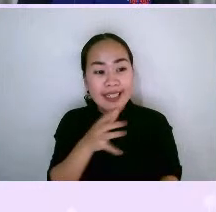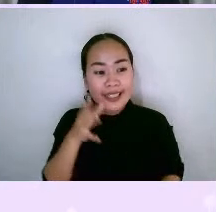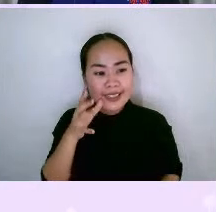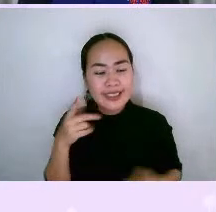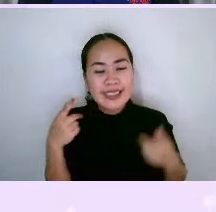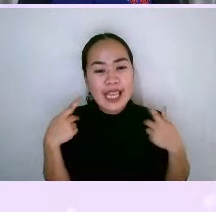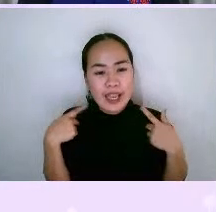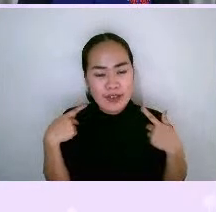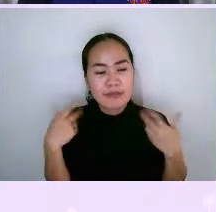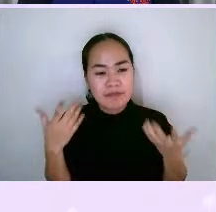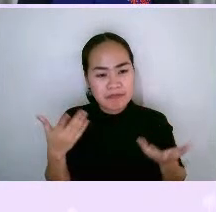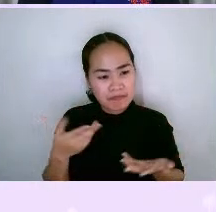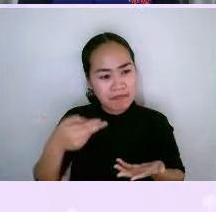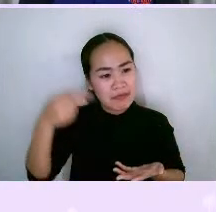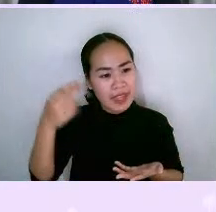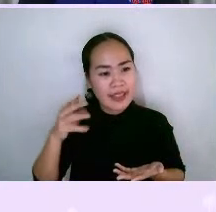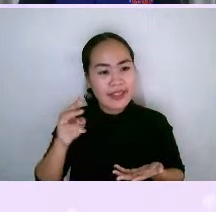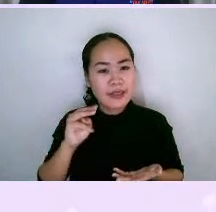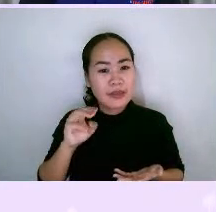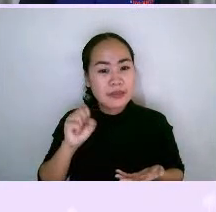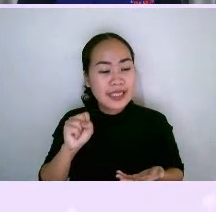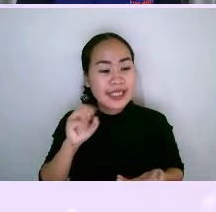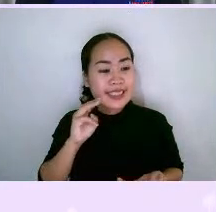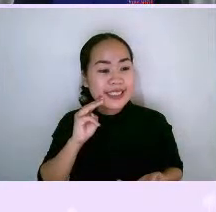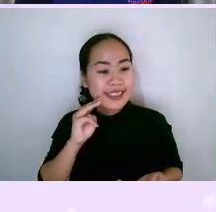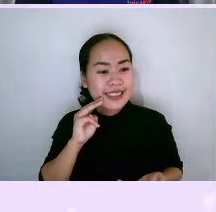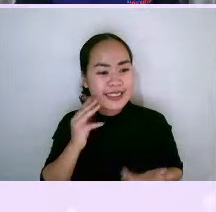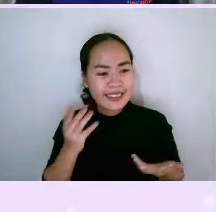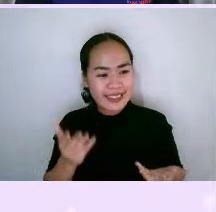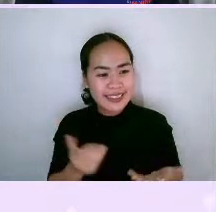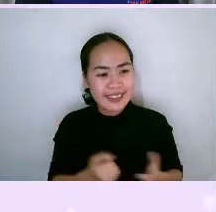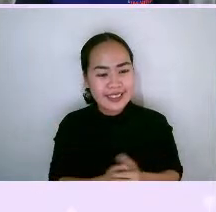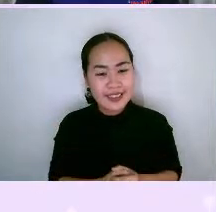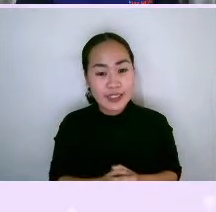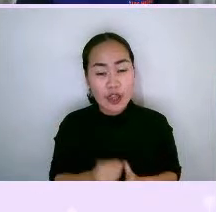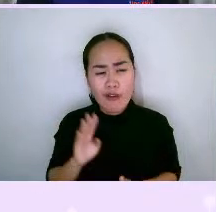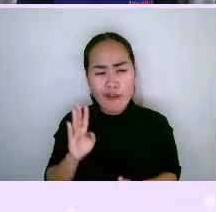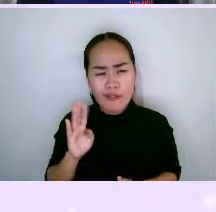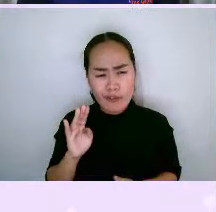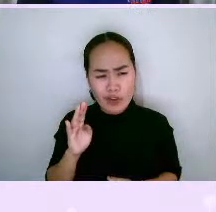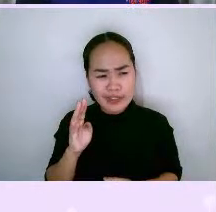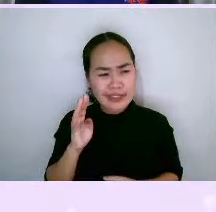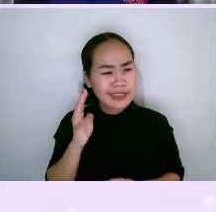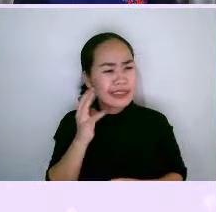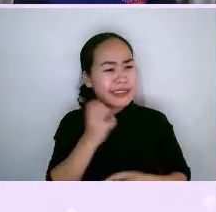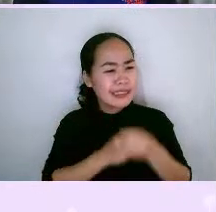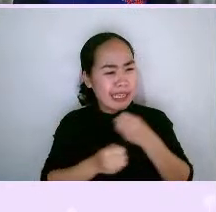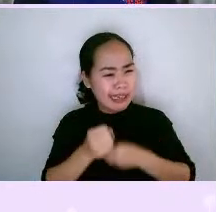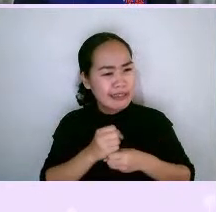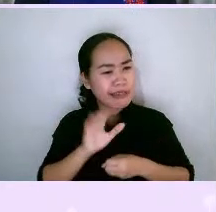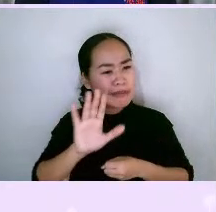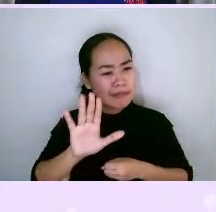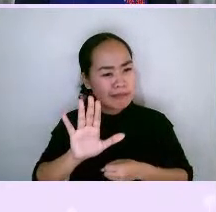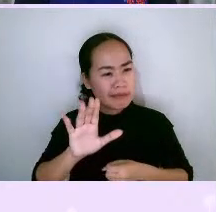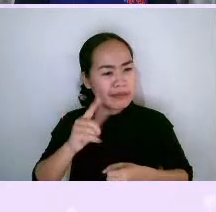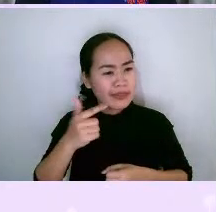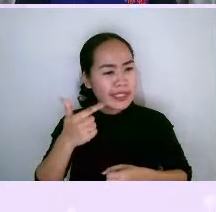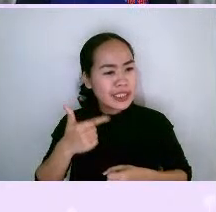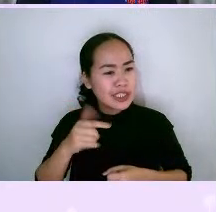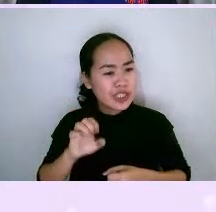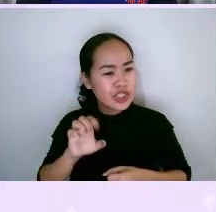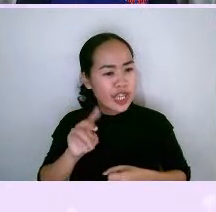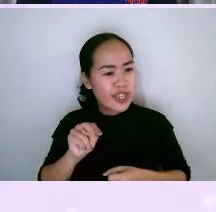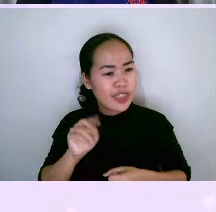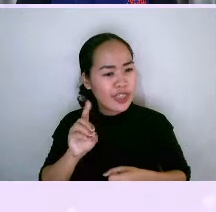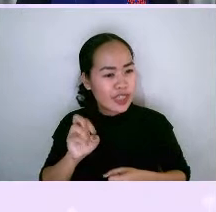of DA, Ms. Marites Bernardo. 14 years na po sa Gender and Development si Ms. Tess at siya rin po ang